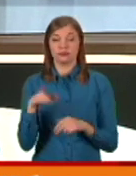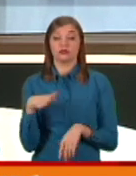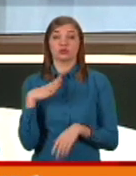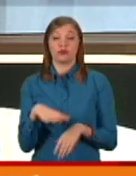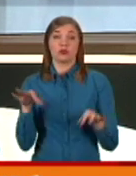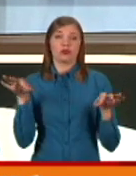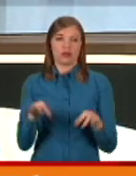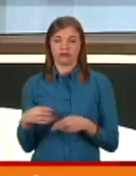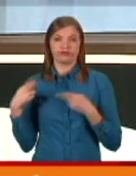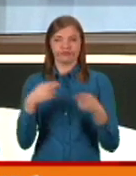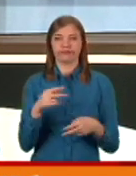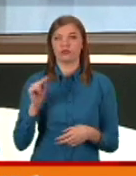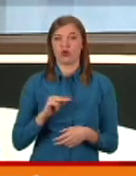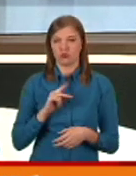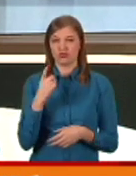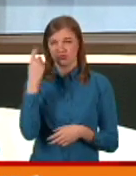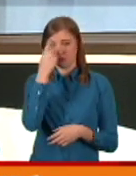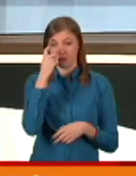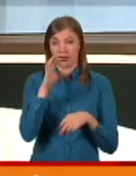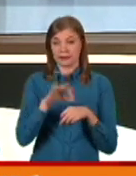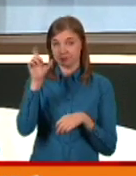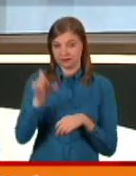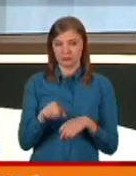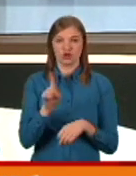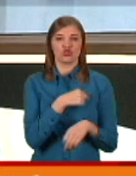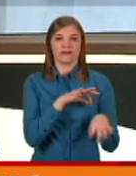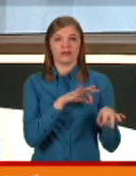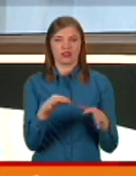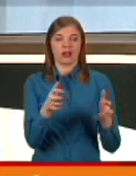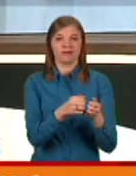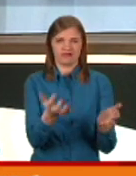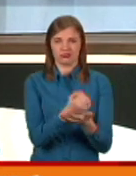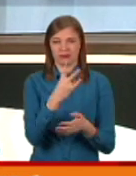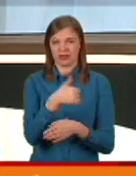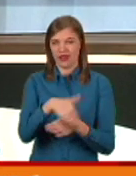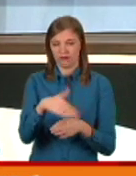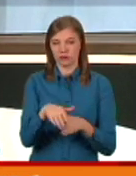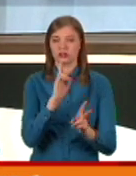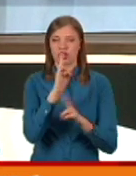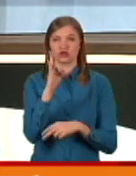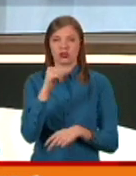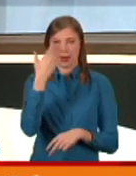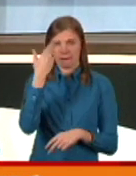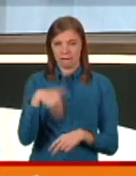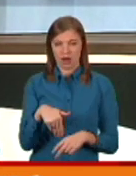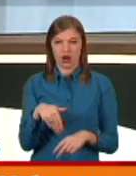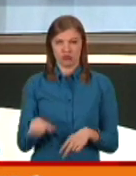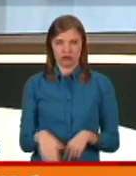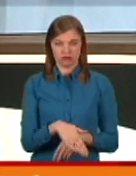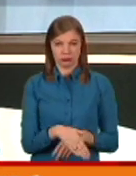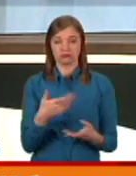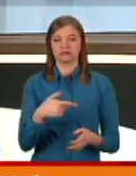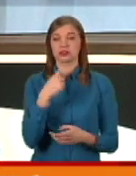довелося терміново приїхати на роботу, бо п'яний пацієнт, якого швидка підібрала на вулиці, скаржився на параліч нижніх